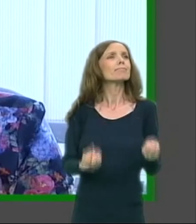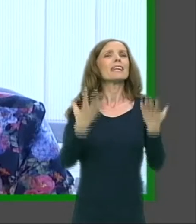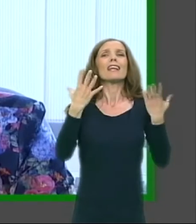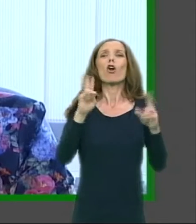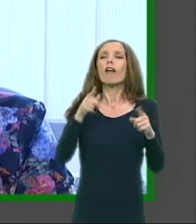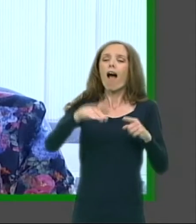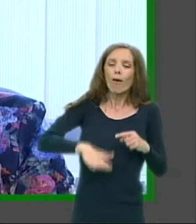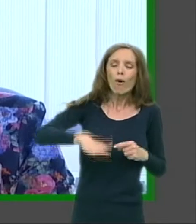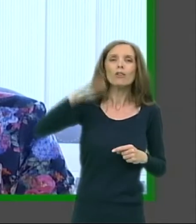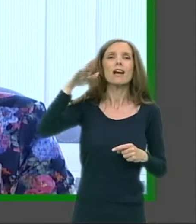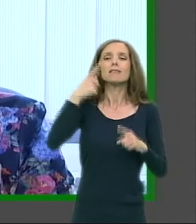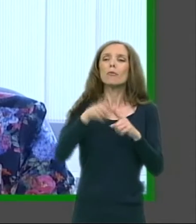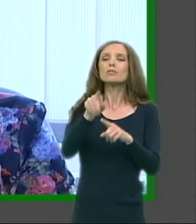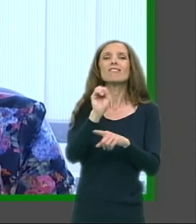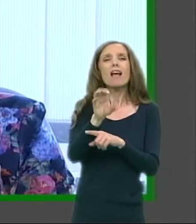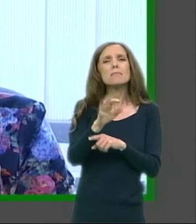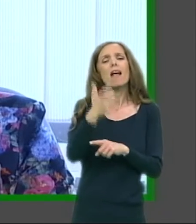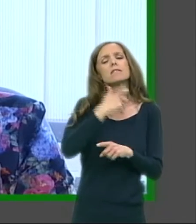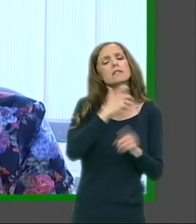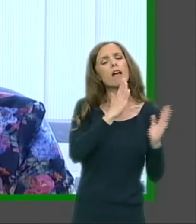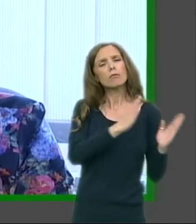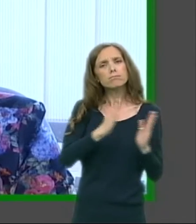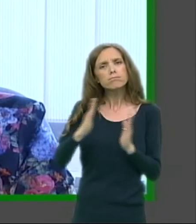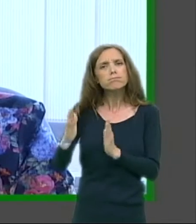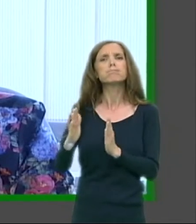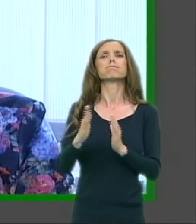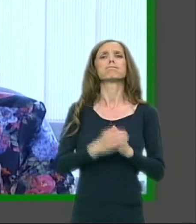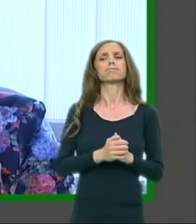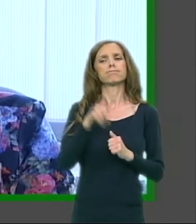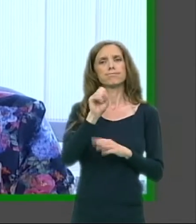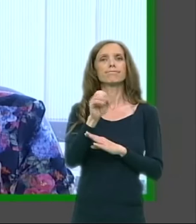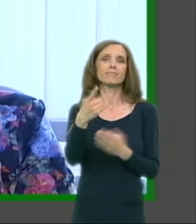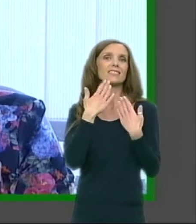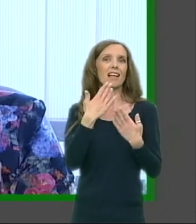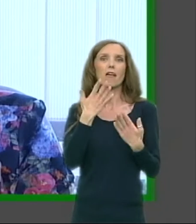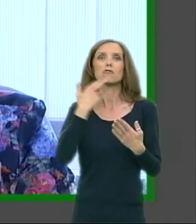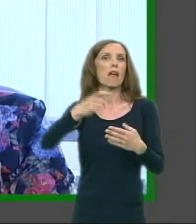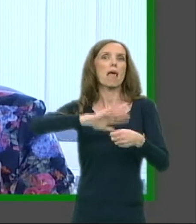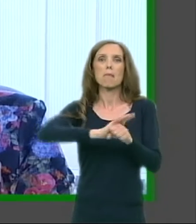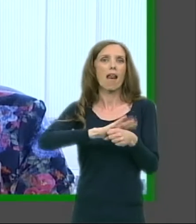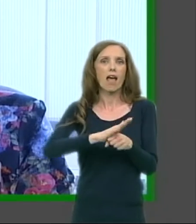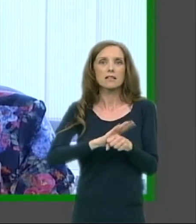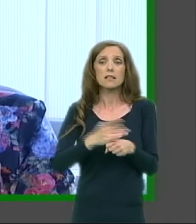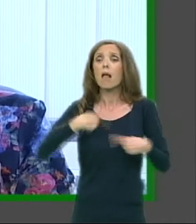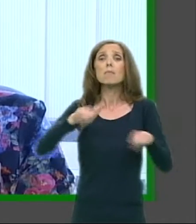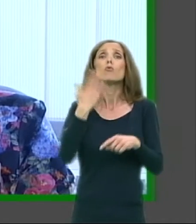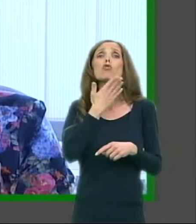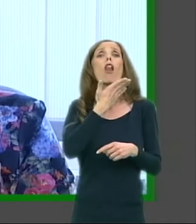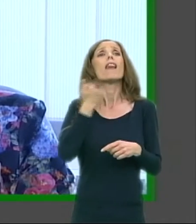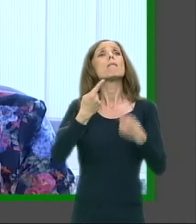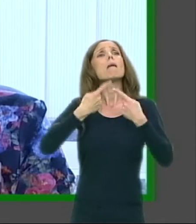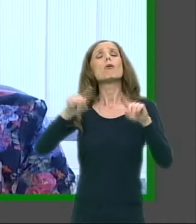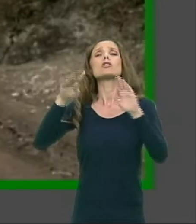način vaspitanja, patrijarhalnog vaspitanja s visokim moralnim vrednostima, razlog zbog čega nemamo posebnih programa za borbu